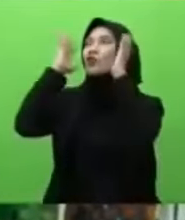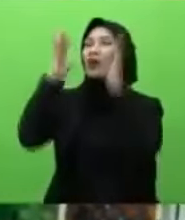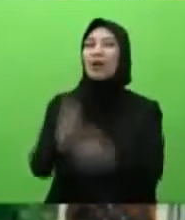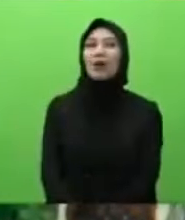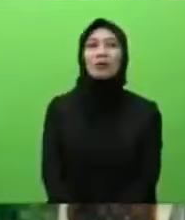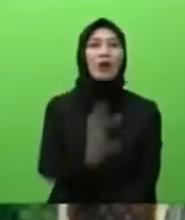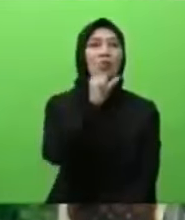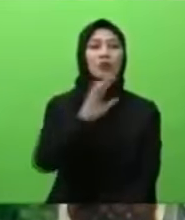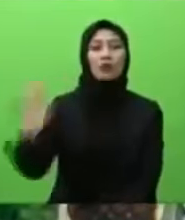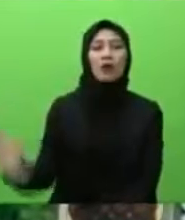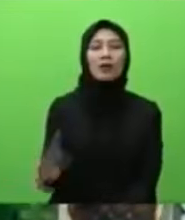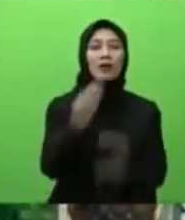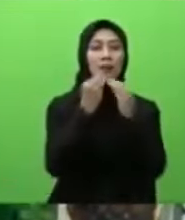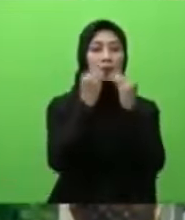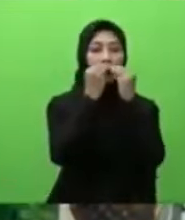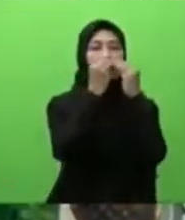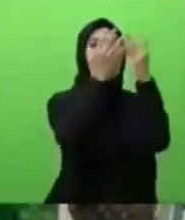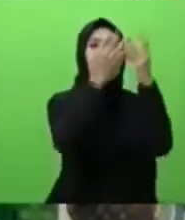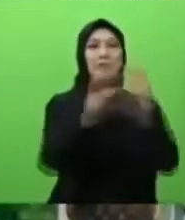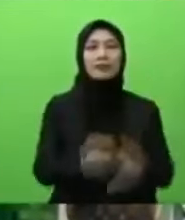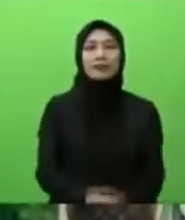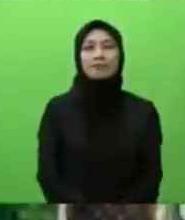alihi wasahbihi